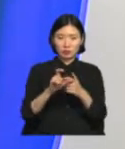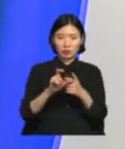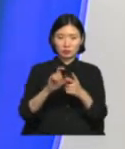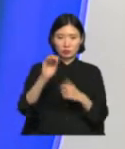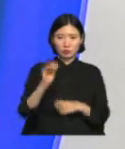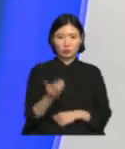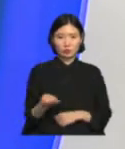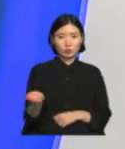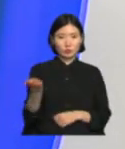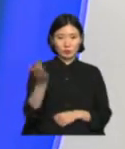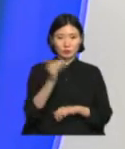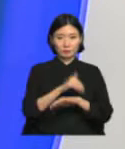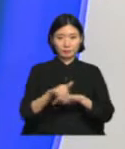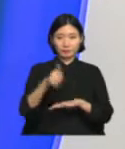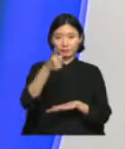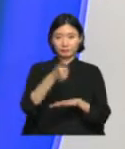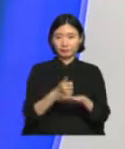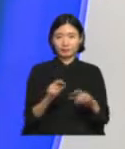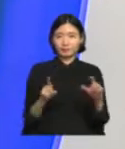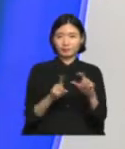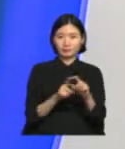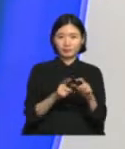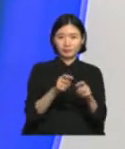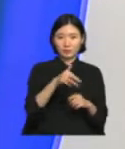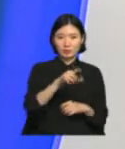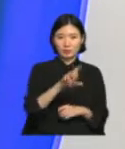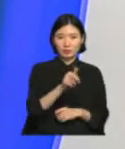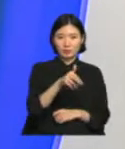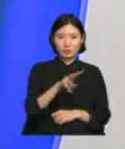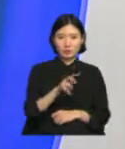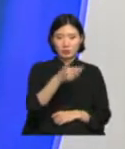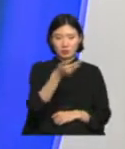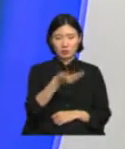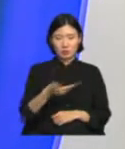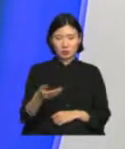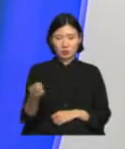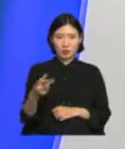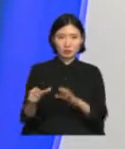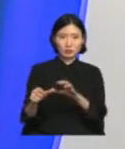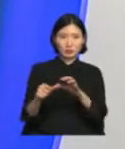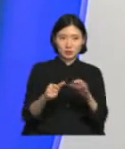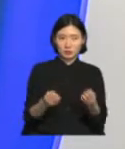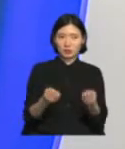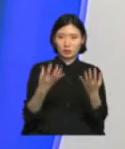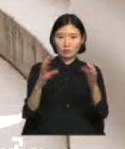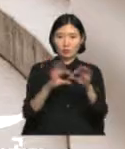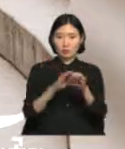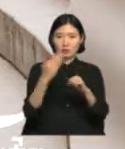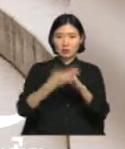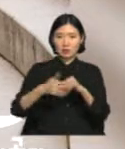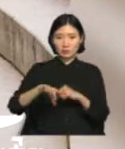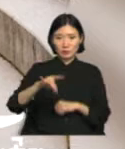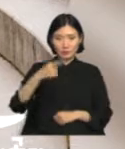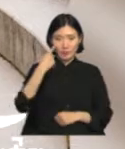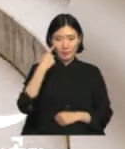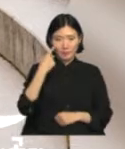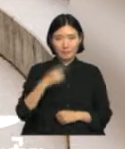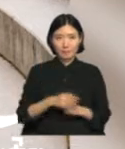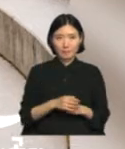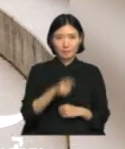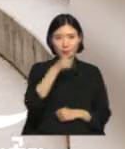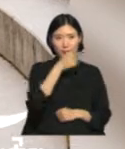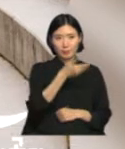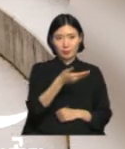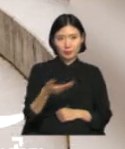계획입니다. 마지막 키워드는 청계천 업사이클 페스티벌입니다. 관련 사진 먼저 보시겠습니다.